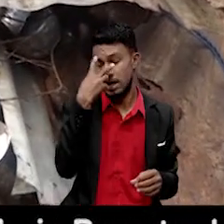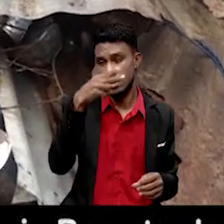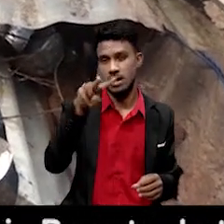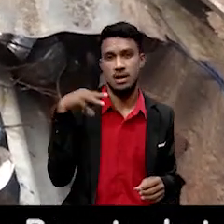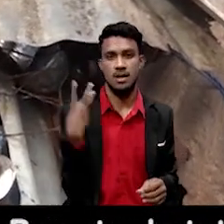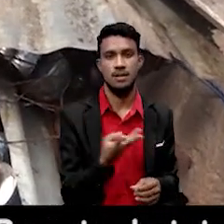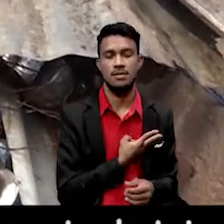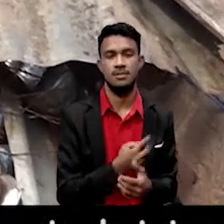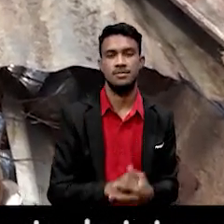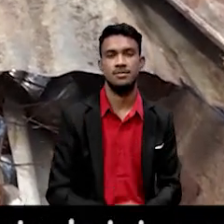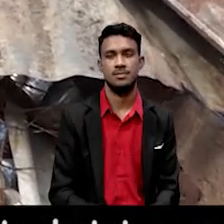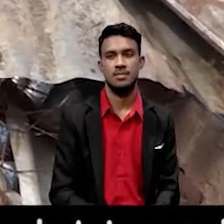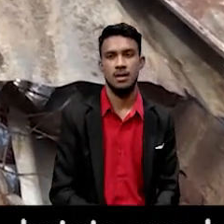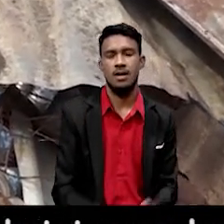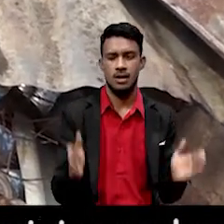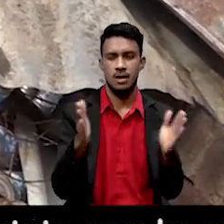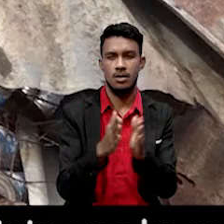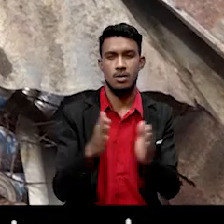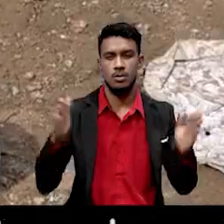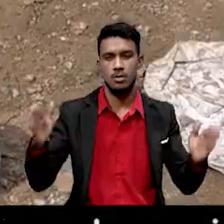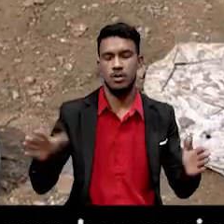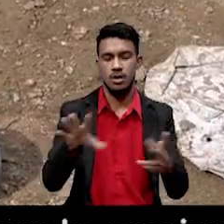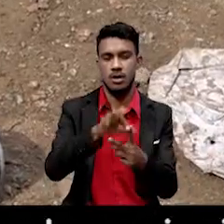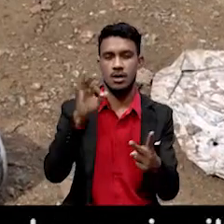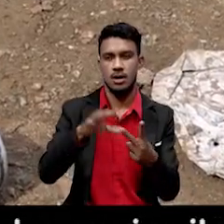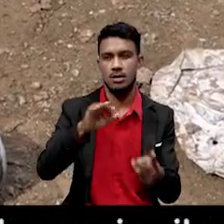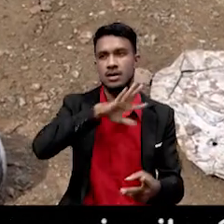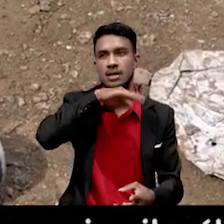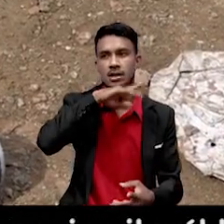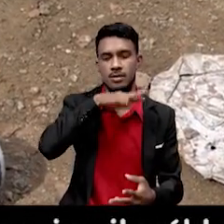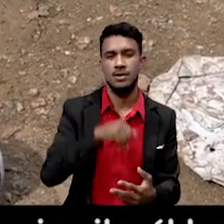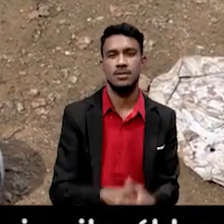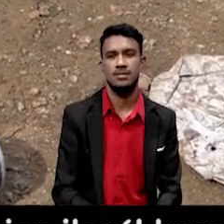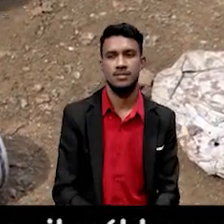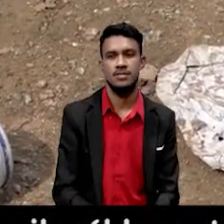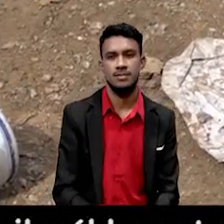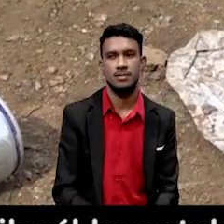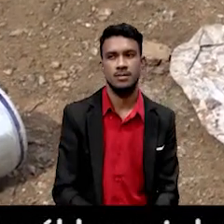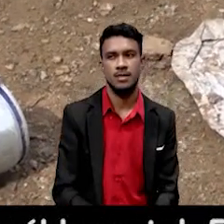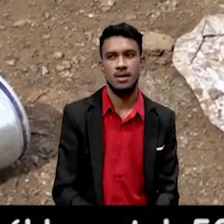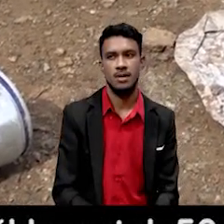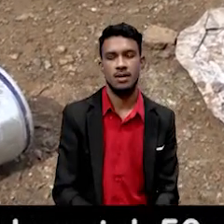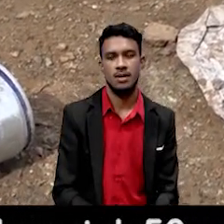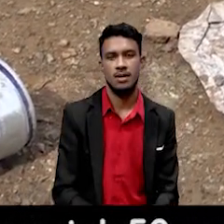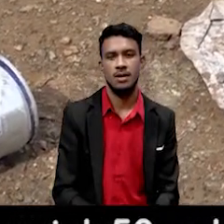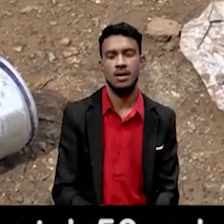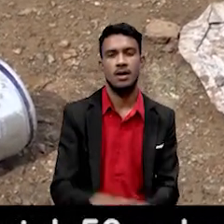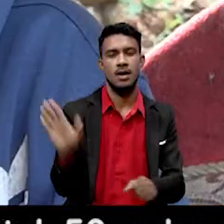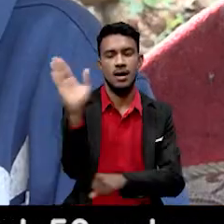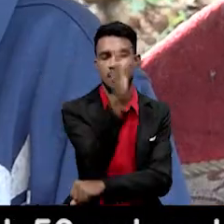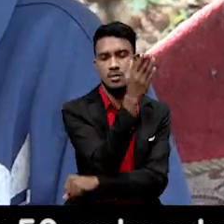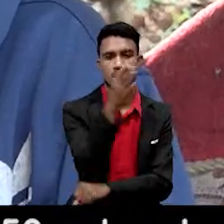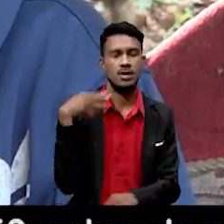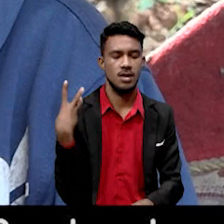lah ya kito bot halai sampa dit mori sia sampa mobil ai mos la folin seri seri dit mesti tafan